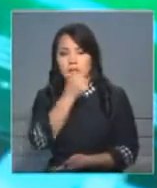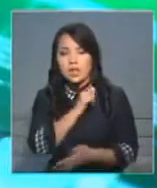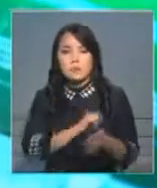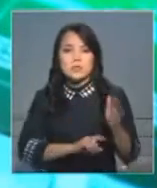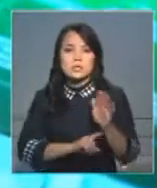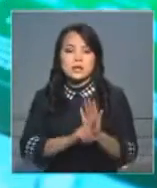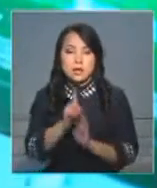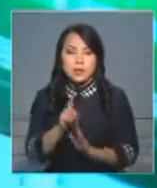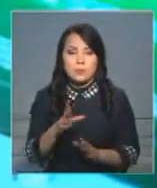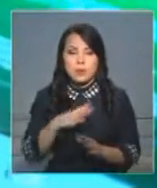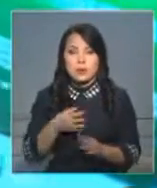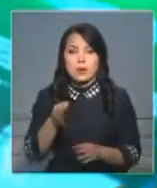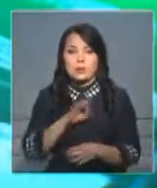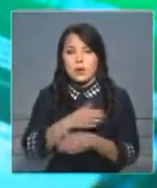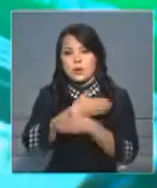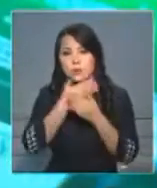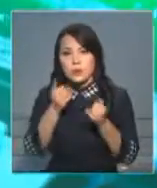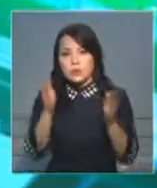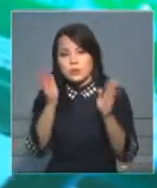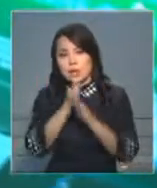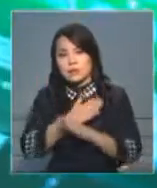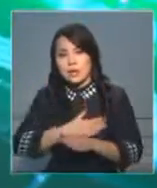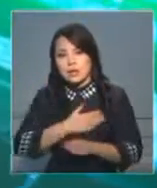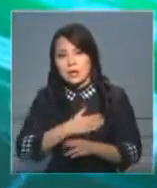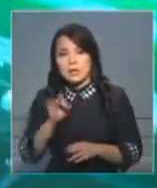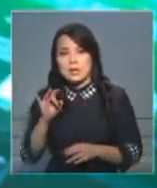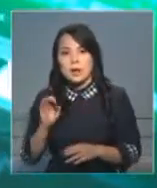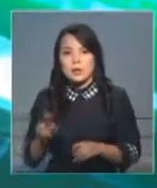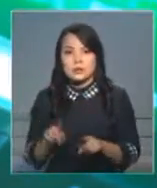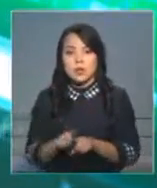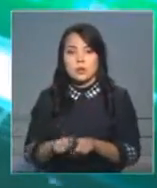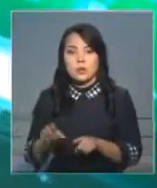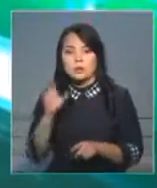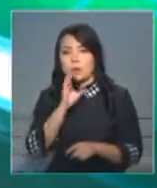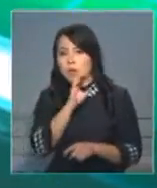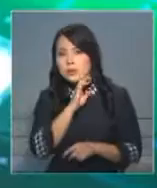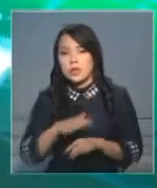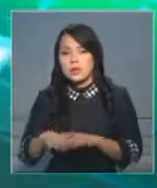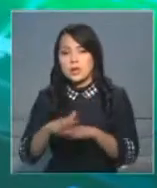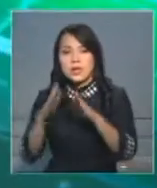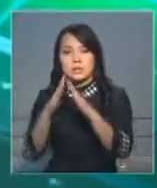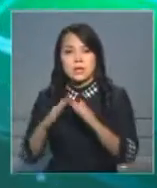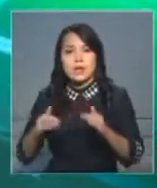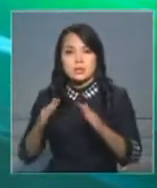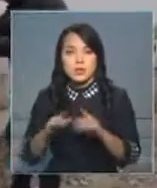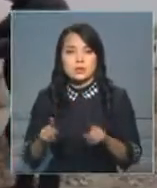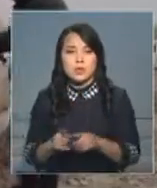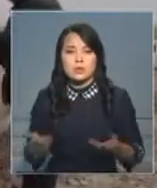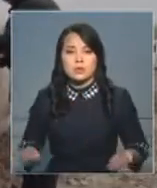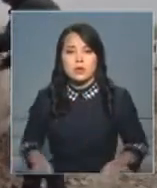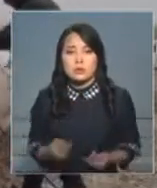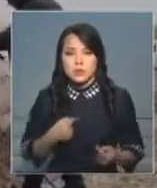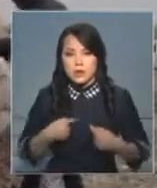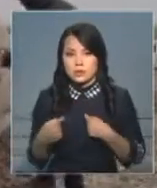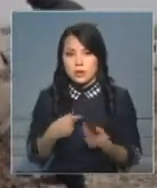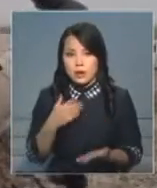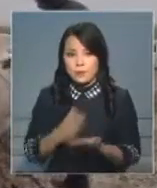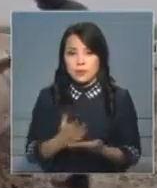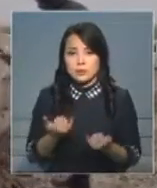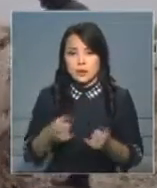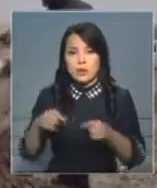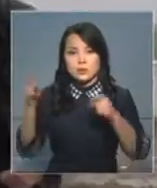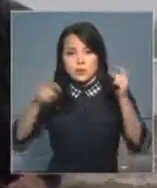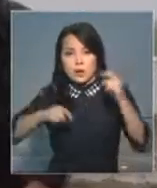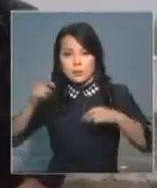Жаңа жыл басындағы қолайсыз күн райы Ирактың солтүстігіндегі Ханке лагерінде уақытша паналап жатқандарды әбігерге салды.